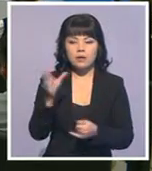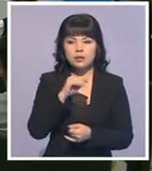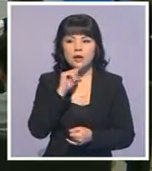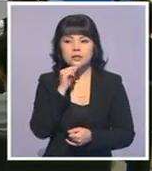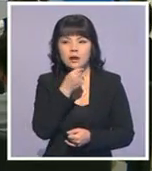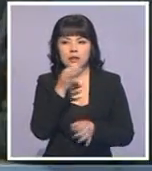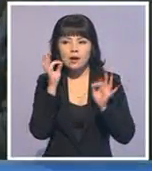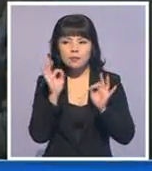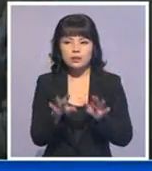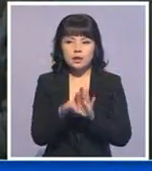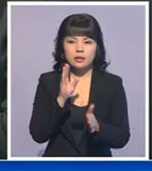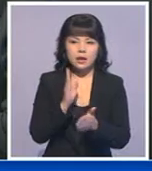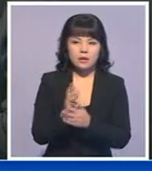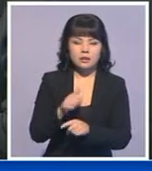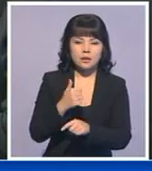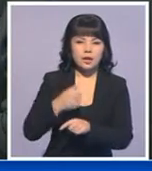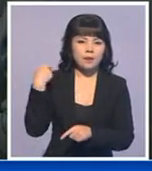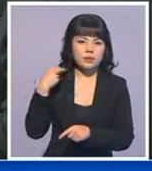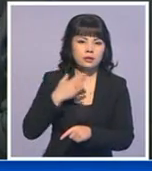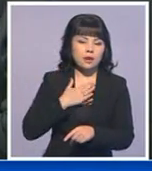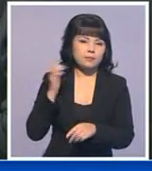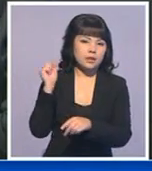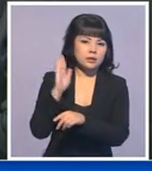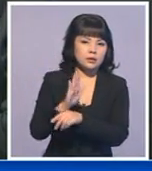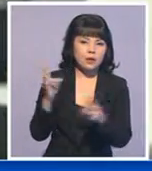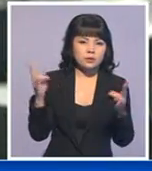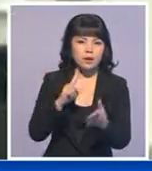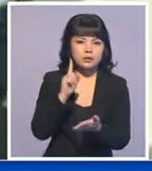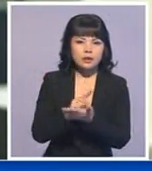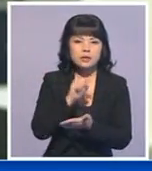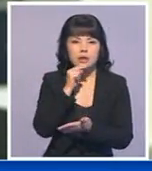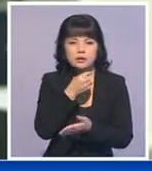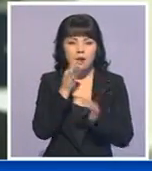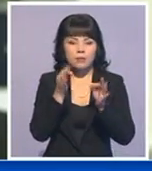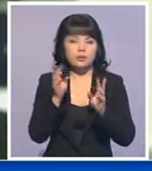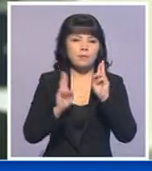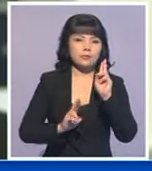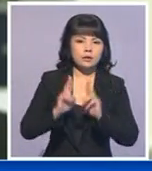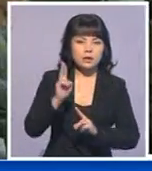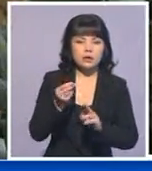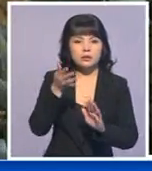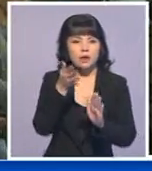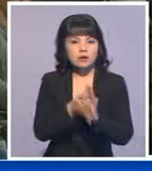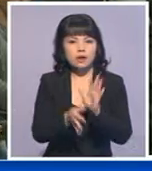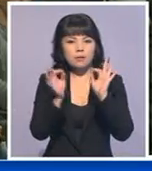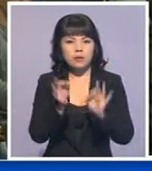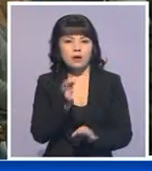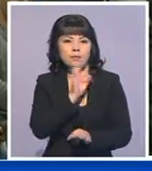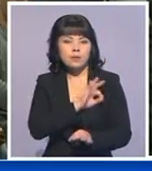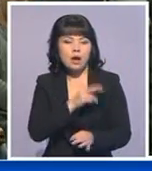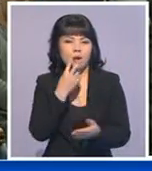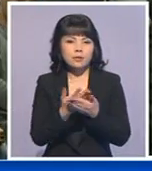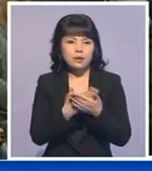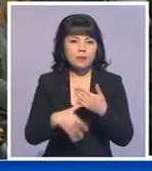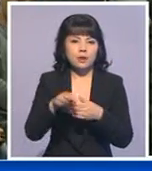деп ескертті елбасы. Енді ескертпелер ескеріле отырып, бюджеттік саясат жетілдірілетін болды. Қазірде ұтымды ұсыныстар негізінде